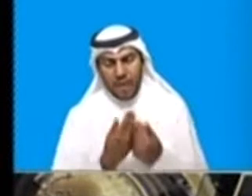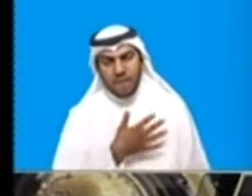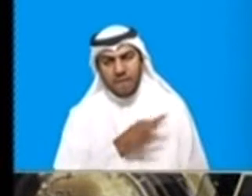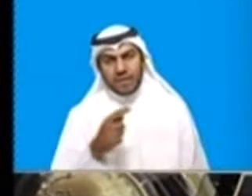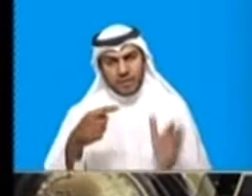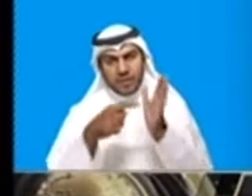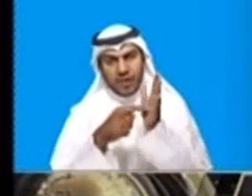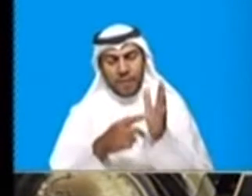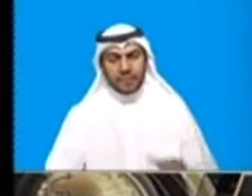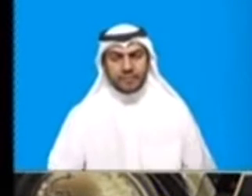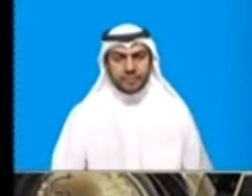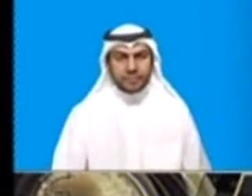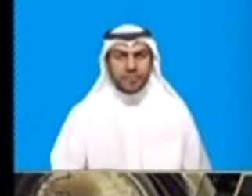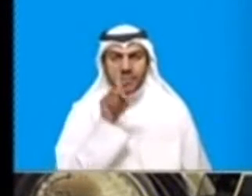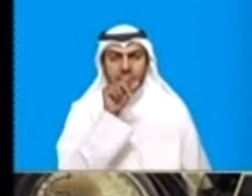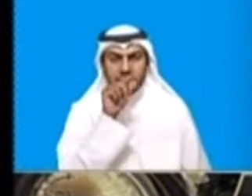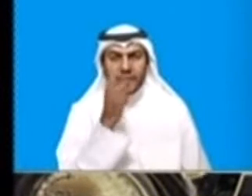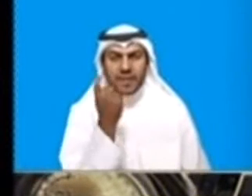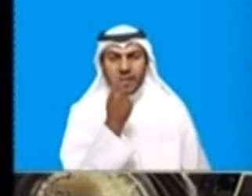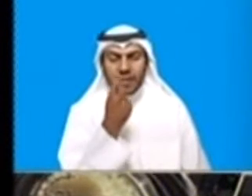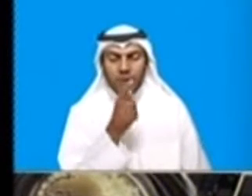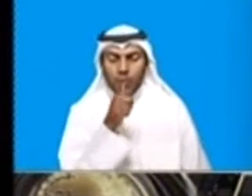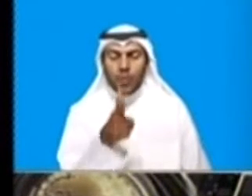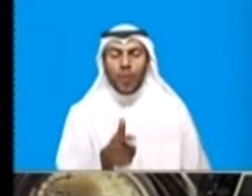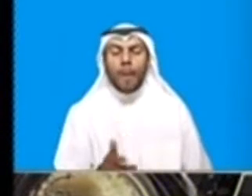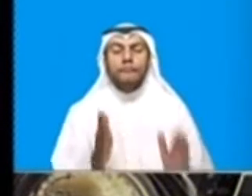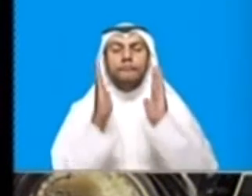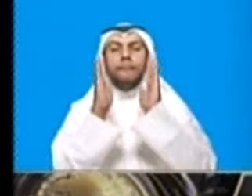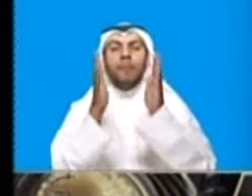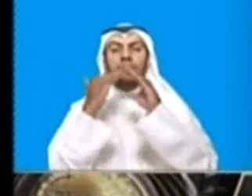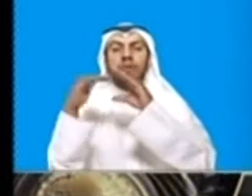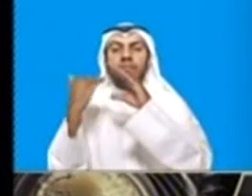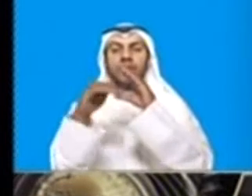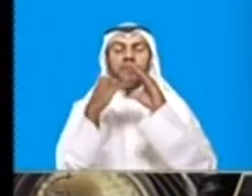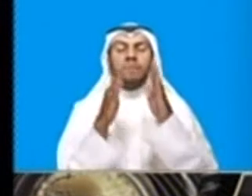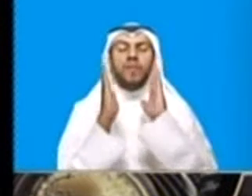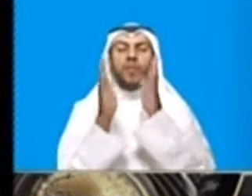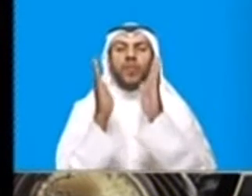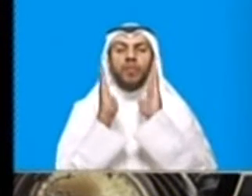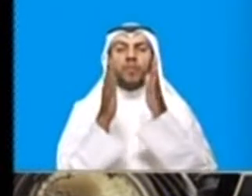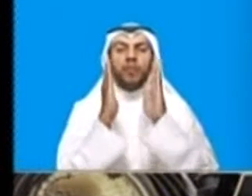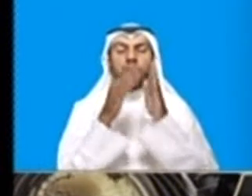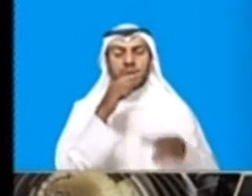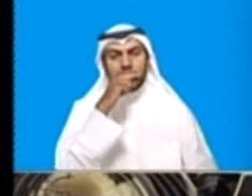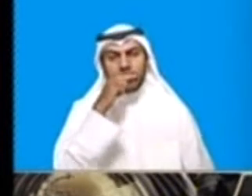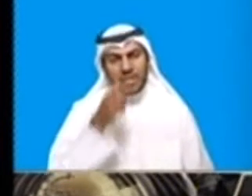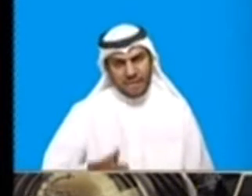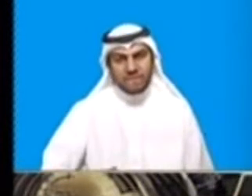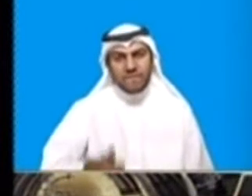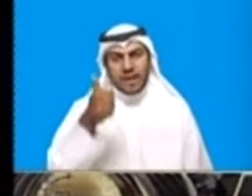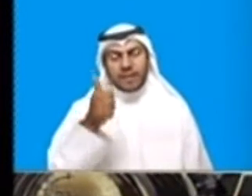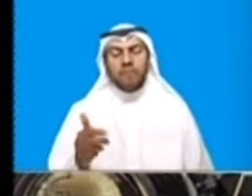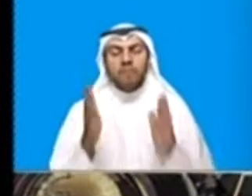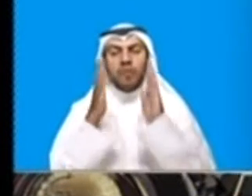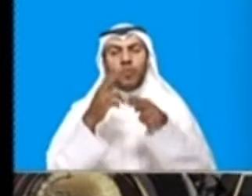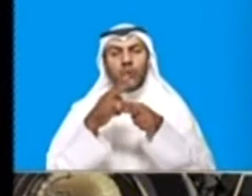بو. المغردون باركوا للجلال على هذا الإنجاز العلمي والعالمي والذي يحسب ضمن الإنجازات الشبابية والأكاديمية